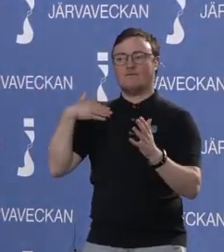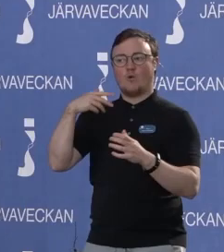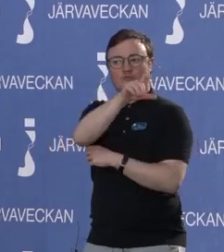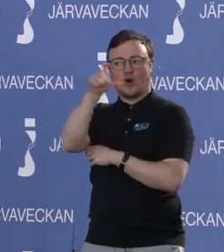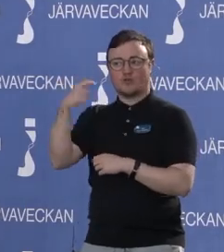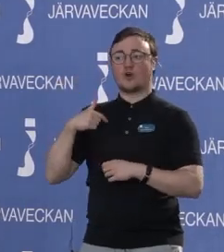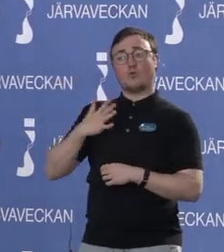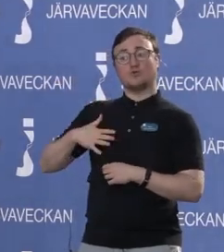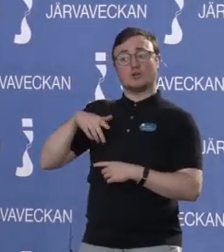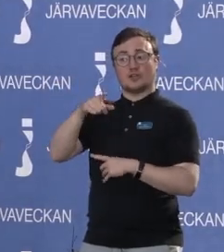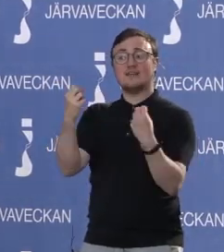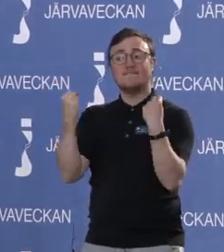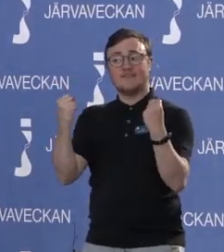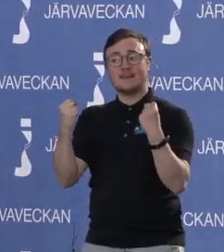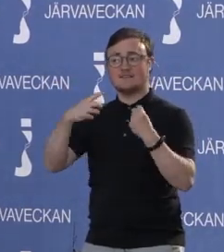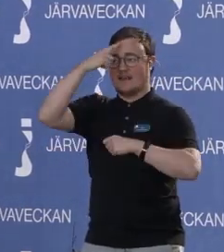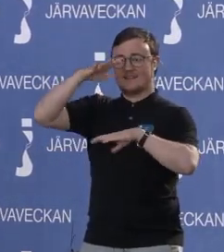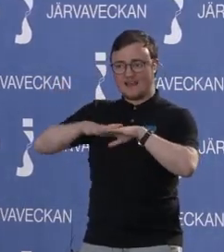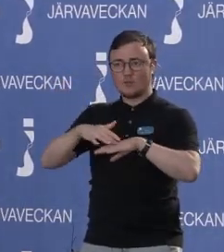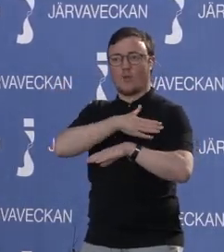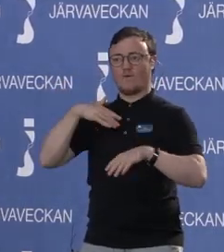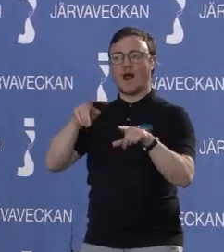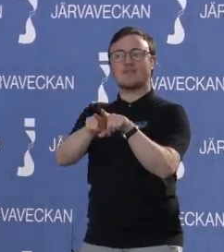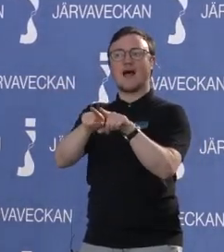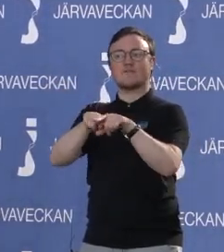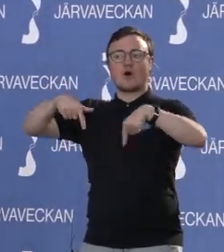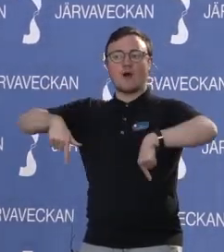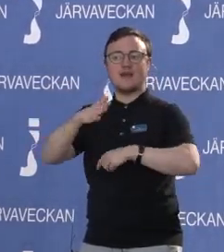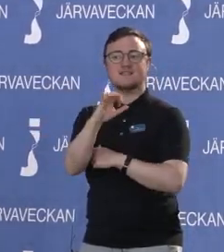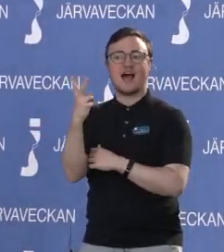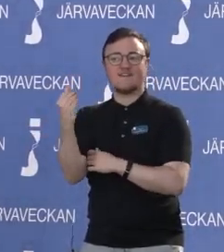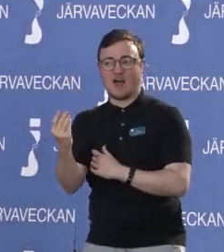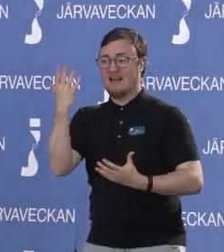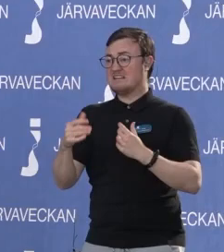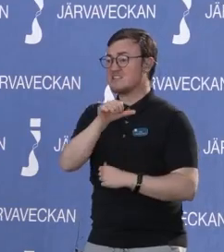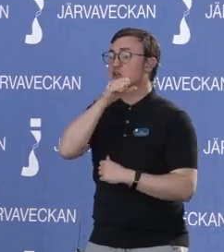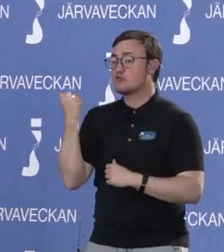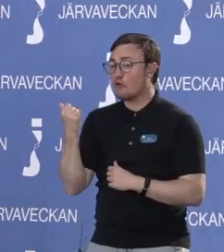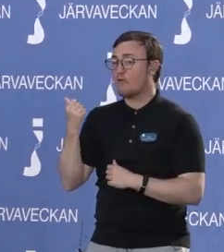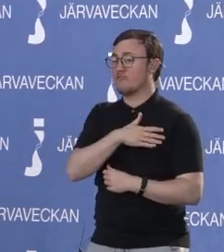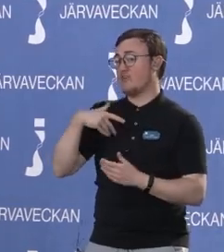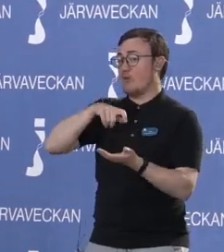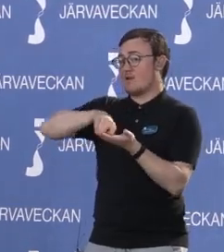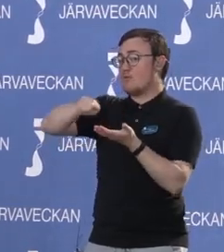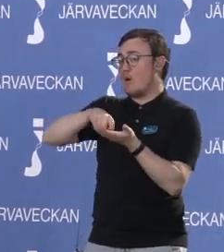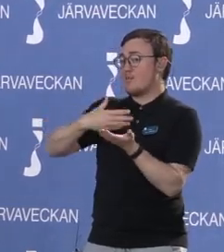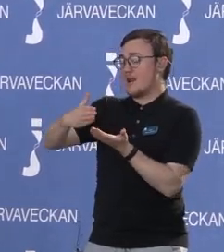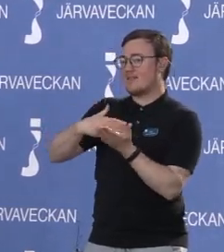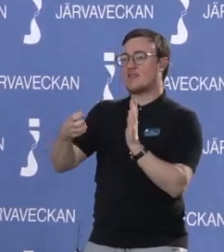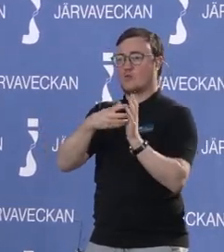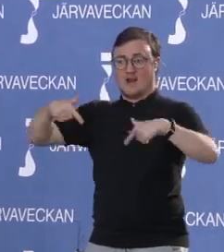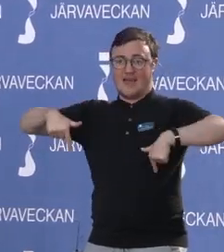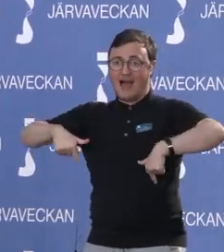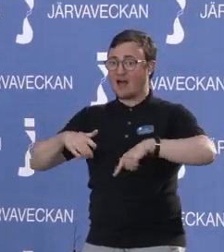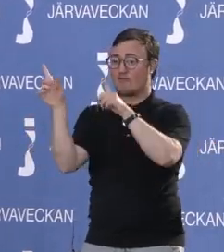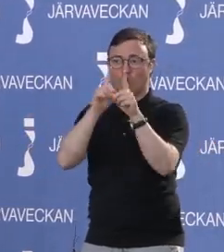den närvaron vi har i Järva. Det var ganska tufft, berättade reportrarna i början, för folk litar inte på